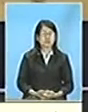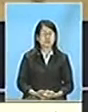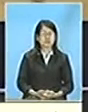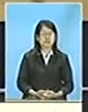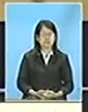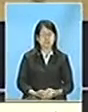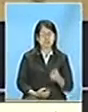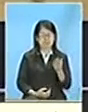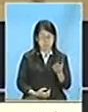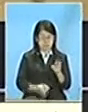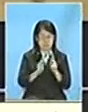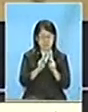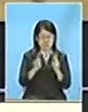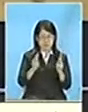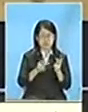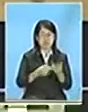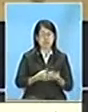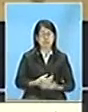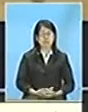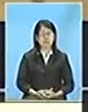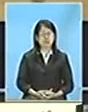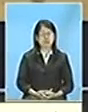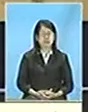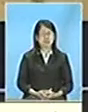ค่ะเชิญกรรมธิการค่ะ